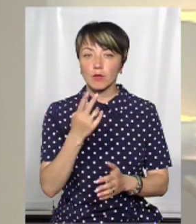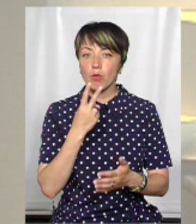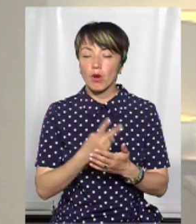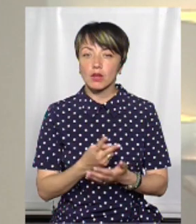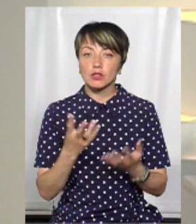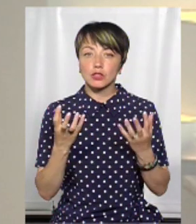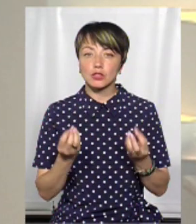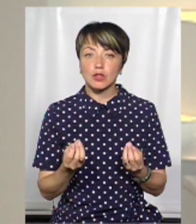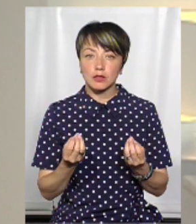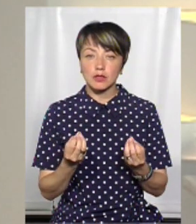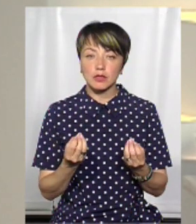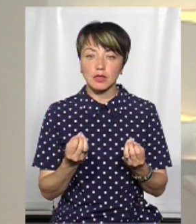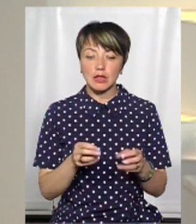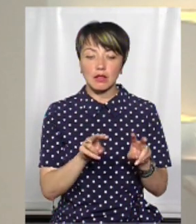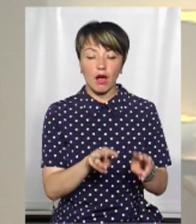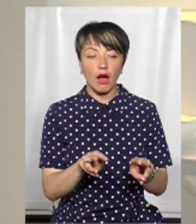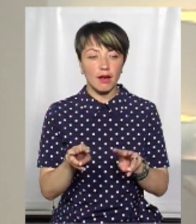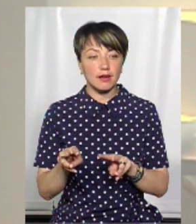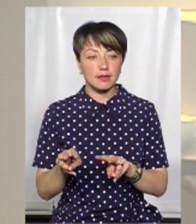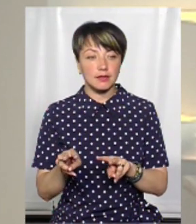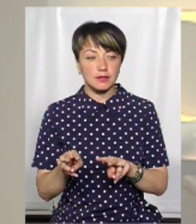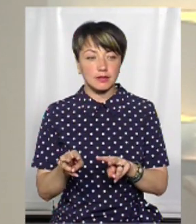що тут здійснюється нагляд